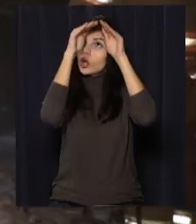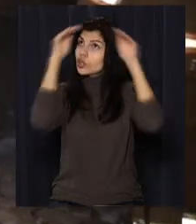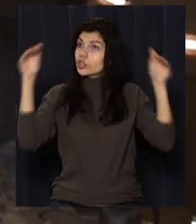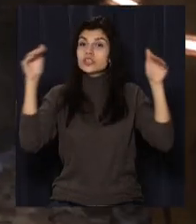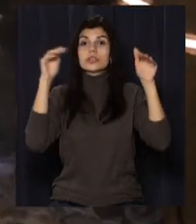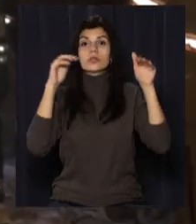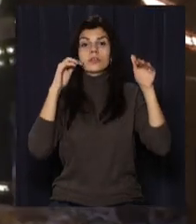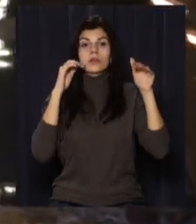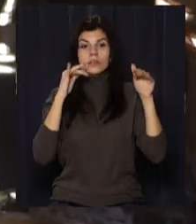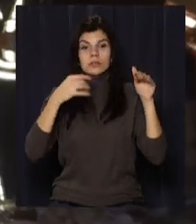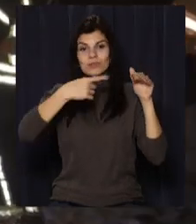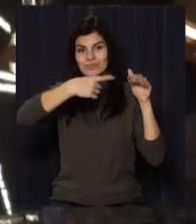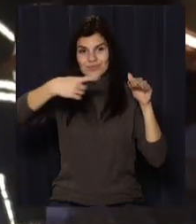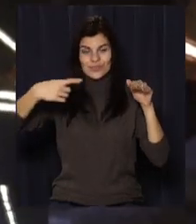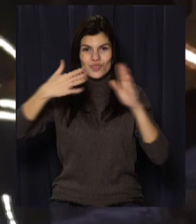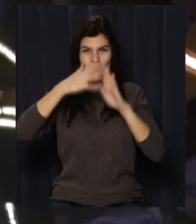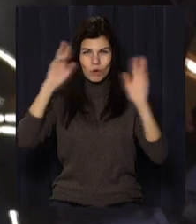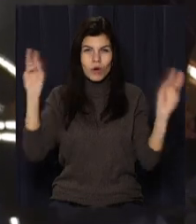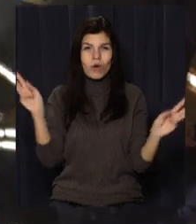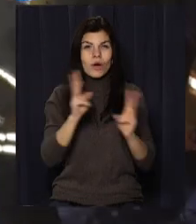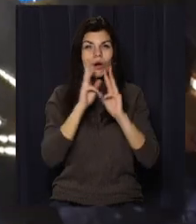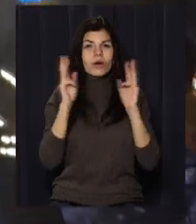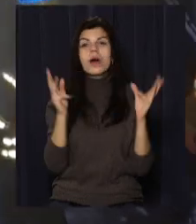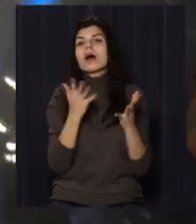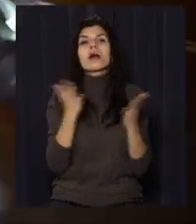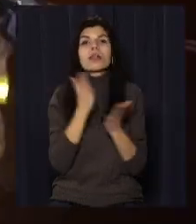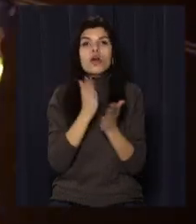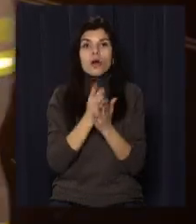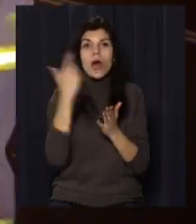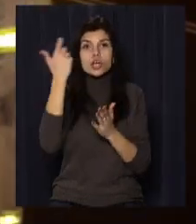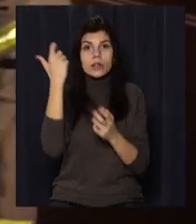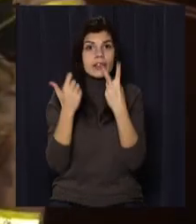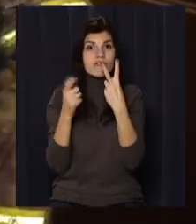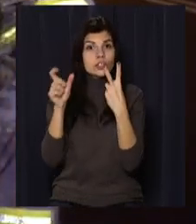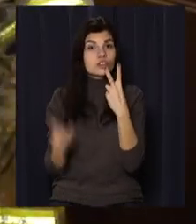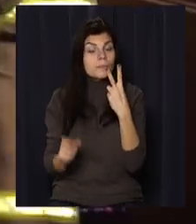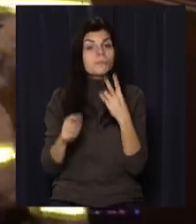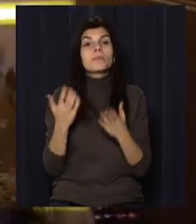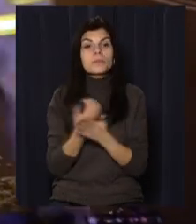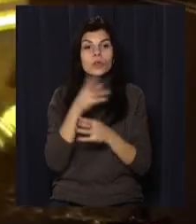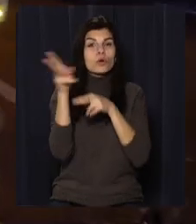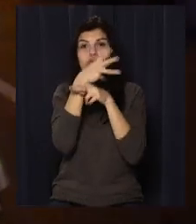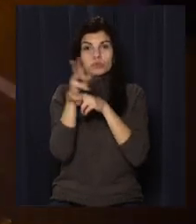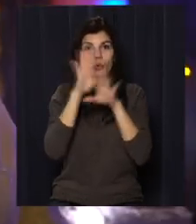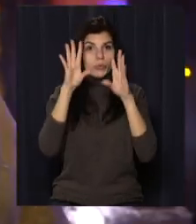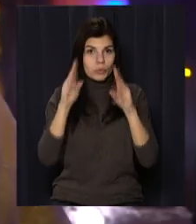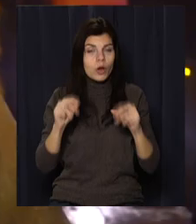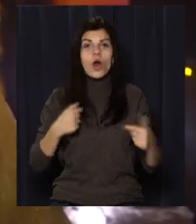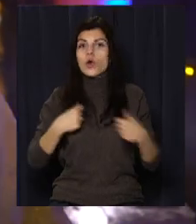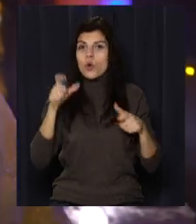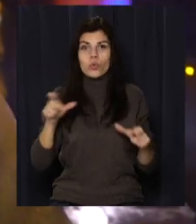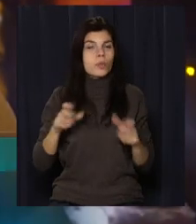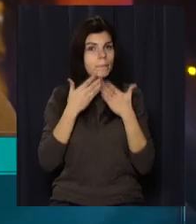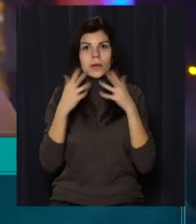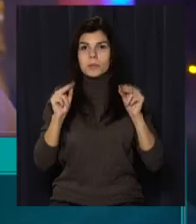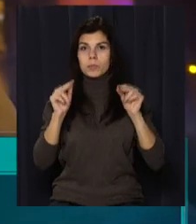одноповерхового житлового будинку, який належить двом господарям. Полум'я приборкали, обійшлося без постраждалих. По